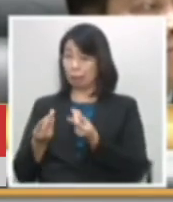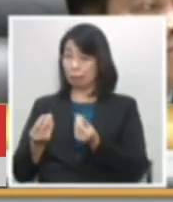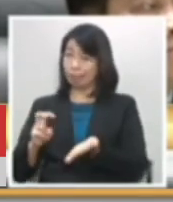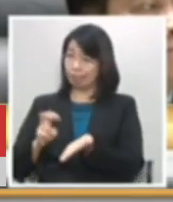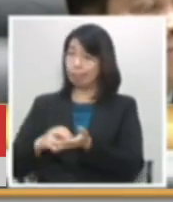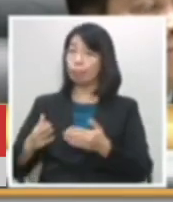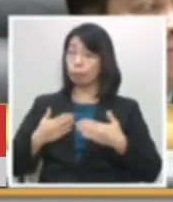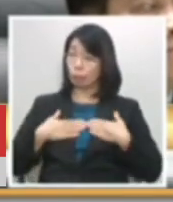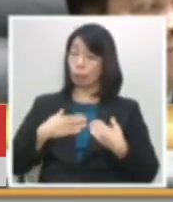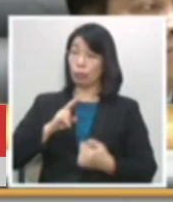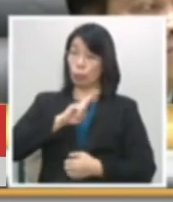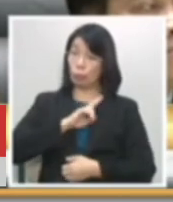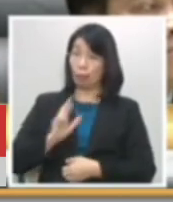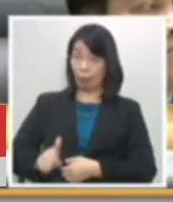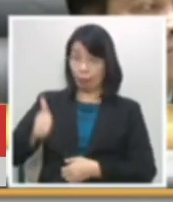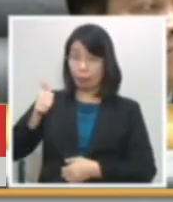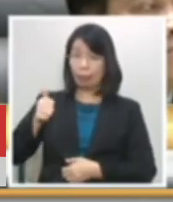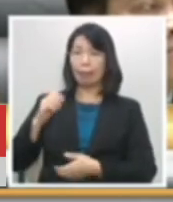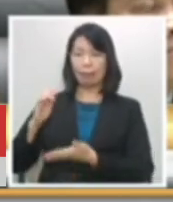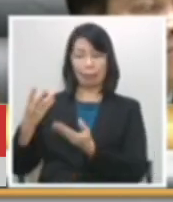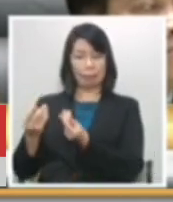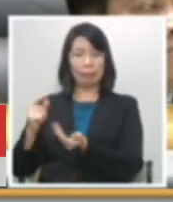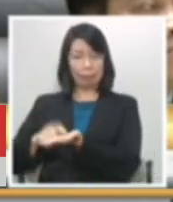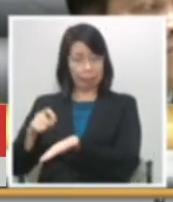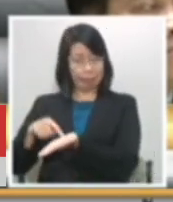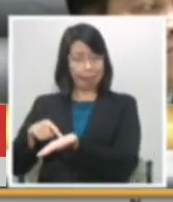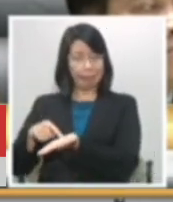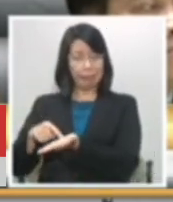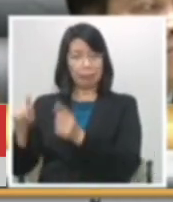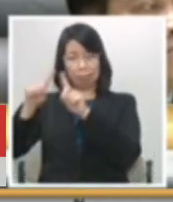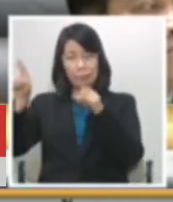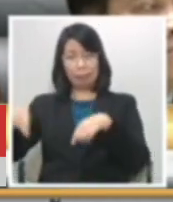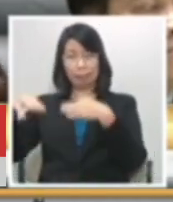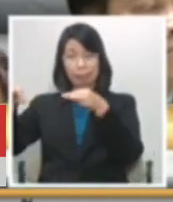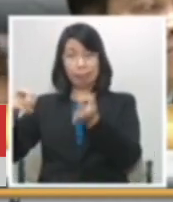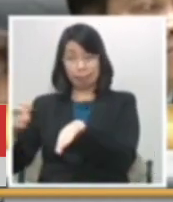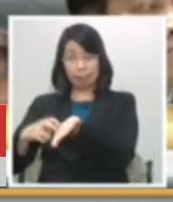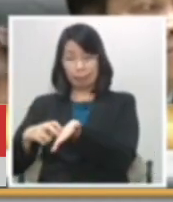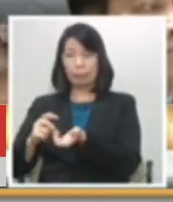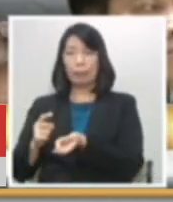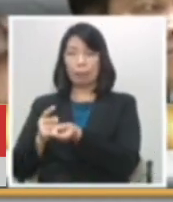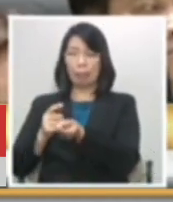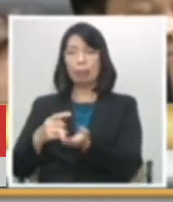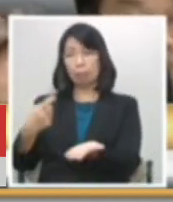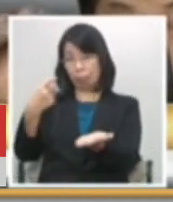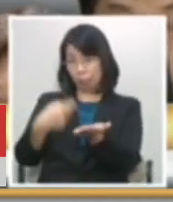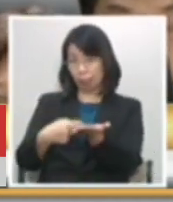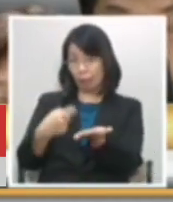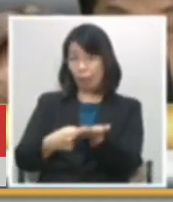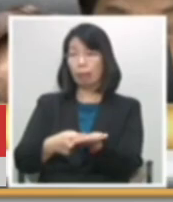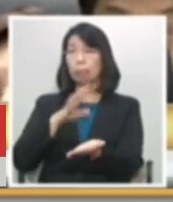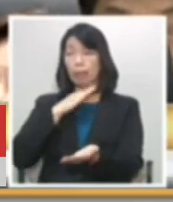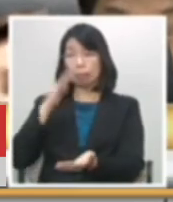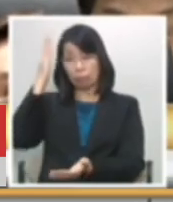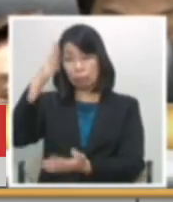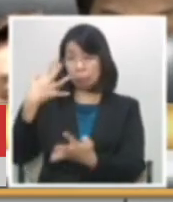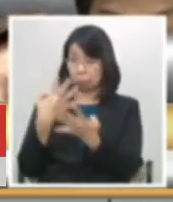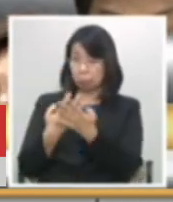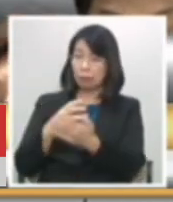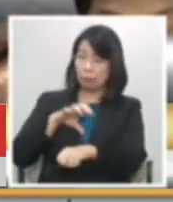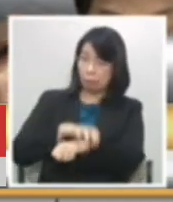ำหลักที่ดินของเขาเนี่ยที่เป็นโฉนดสามารถไปประกันตัวเวลาถูกจับได้นะ